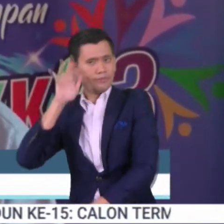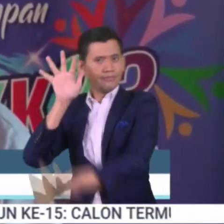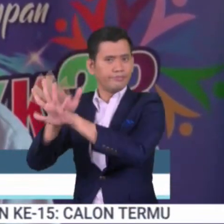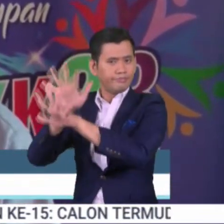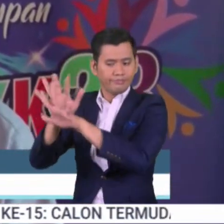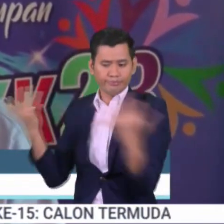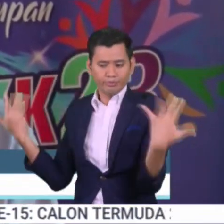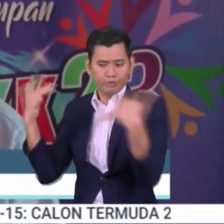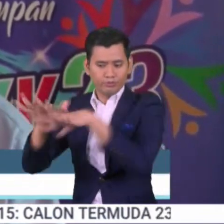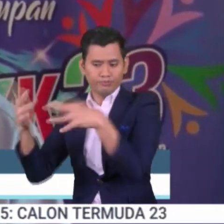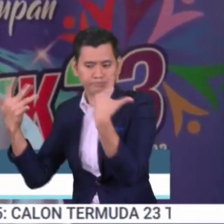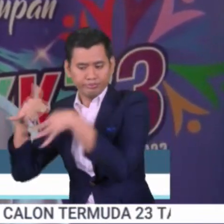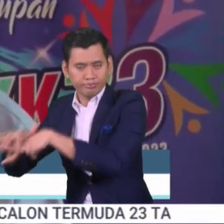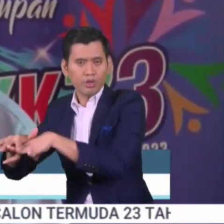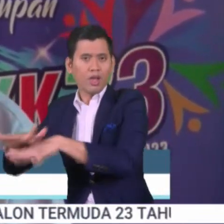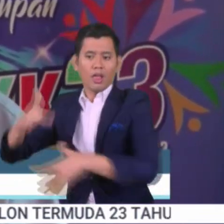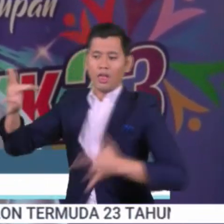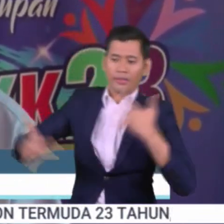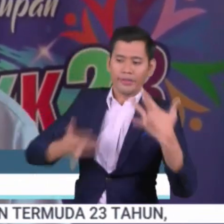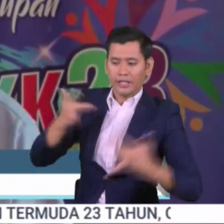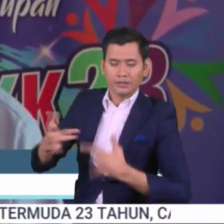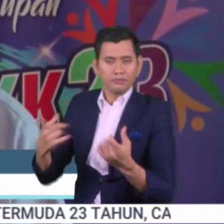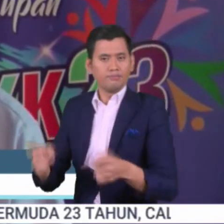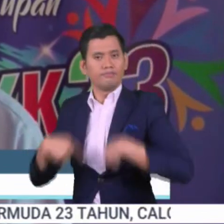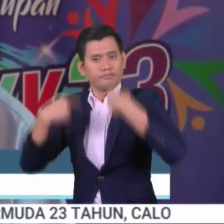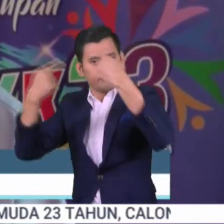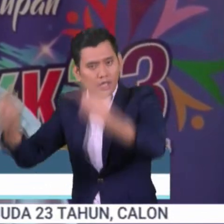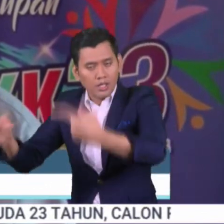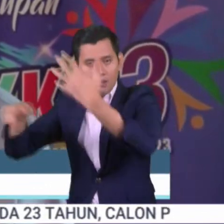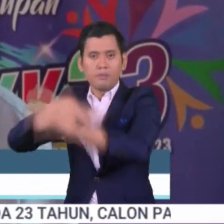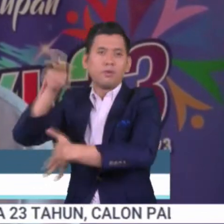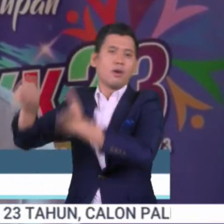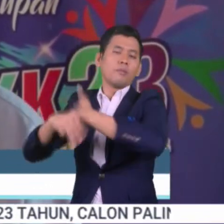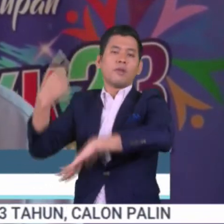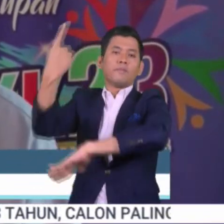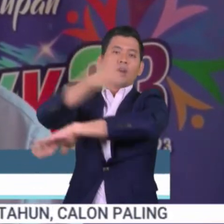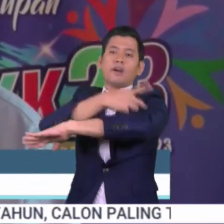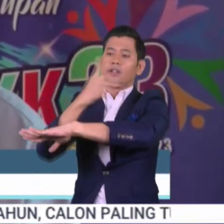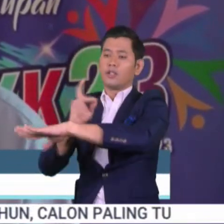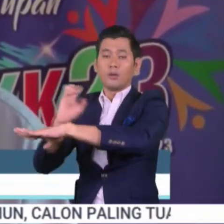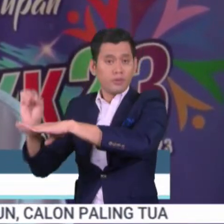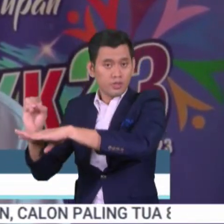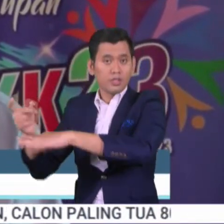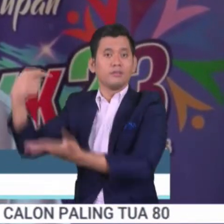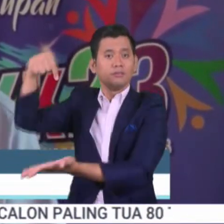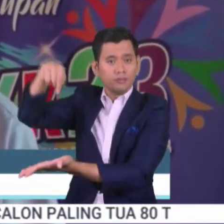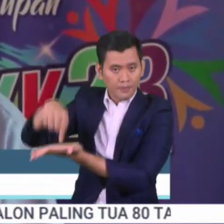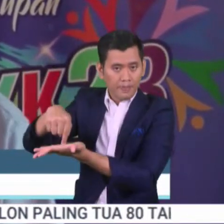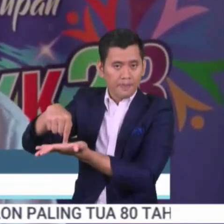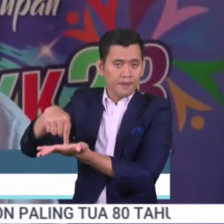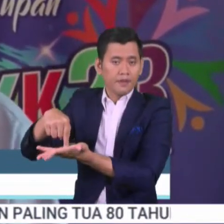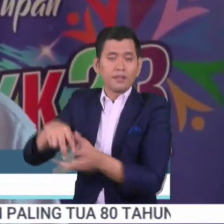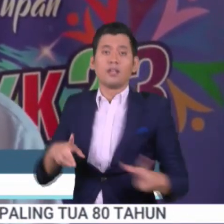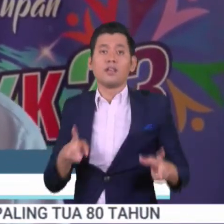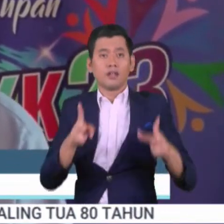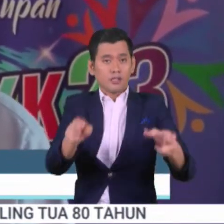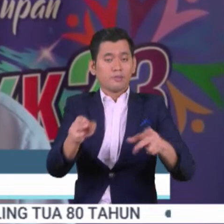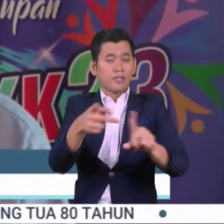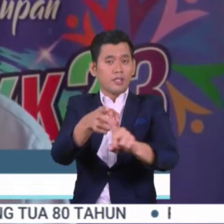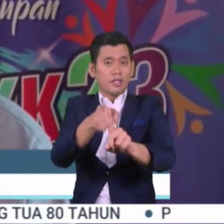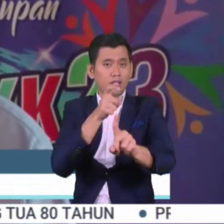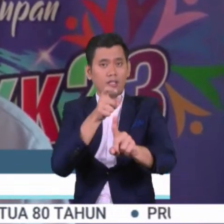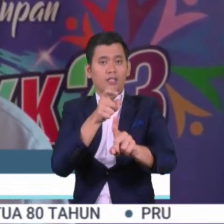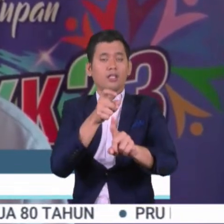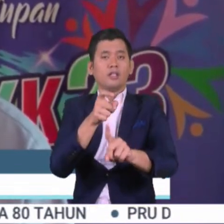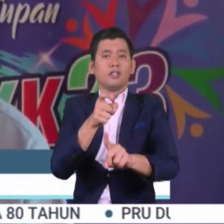begitu teruja ya, untuk hadir bersama-sama untuk meraihkan Bulan Korporasi Kemasan yang dirasmikan oleh